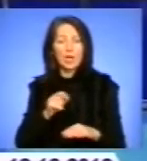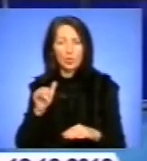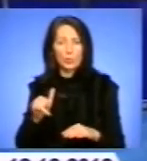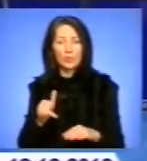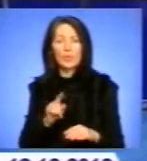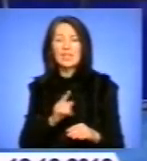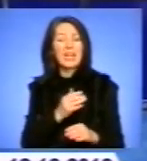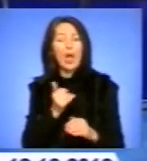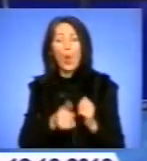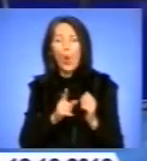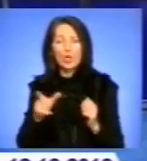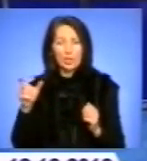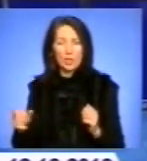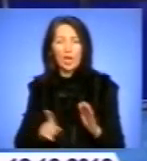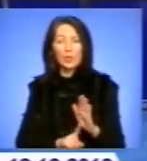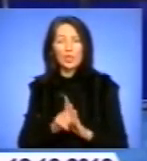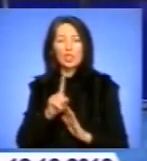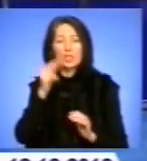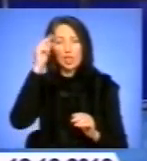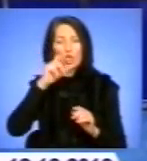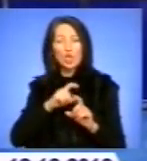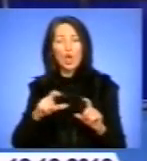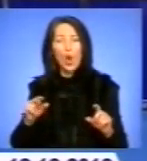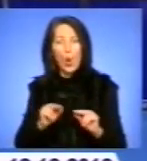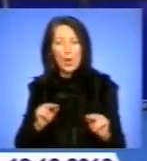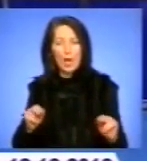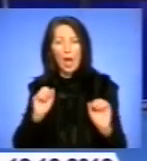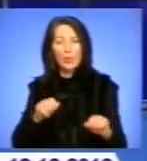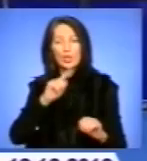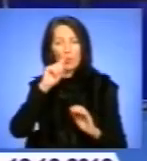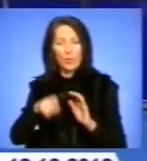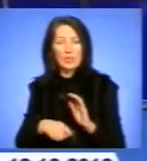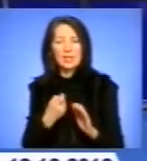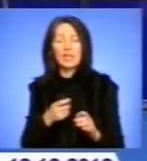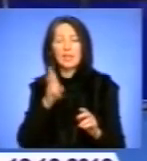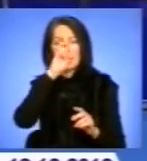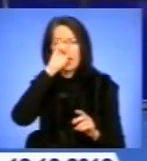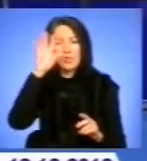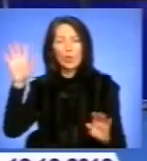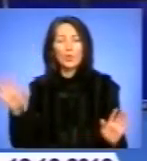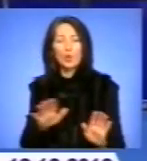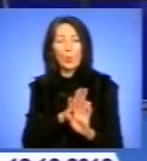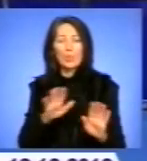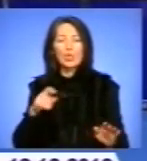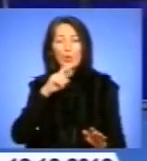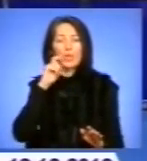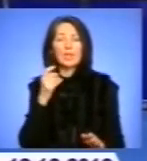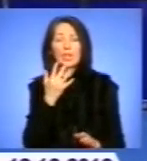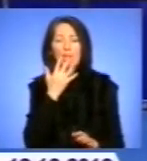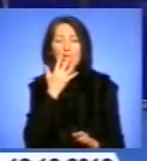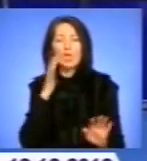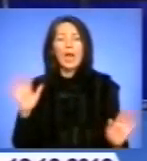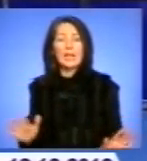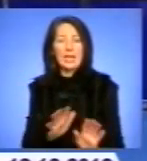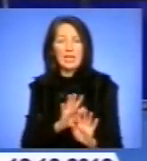Чи не кожен співвітчизник, починаючи зі школяра, може впізнати найвідомішу пісню України – національний гімн? Цього року вперше